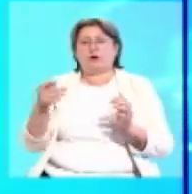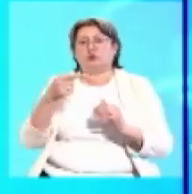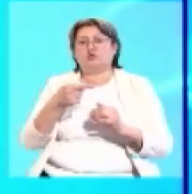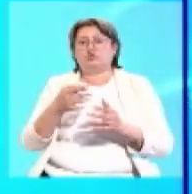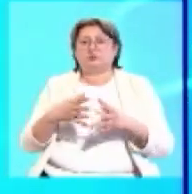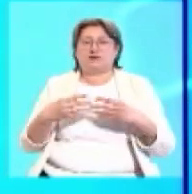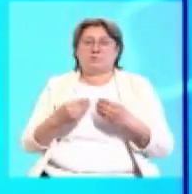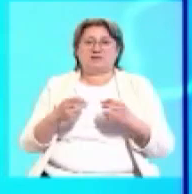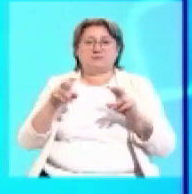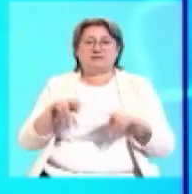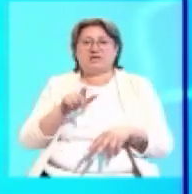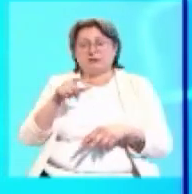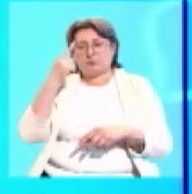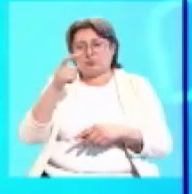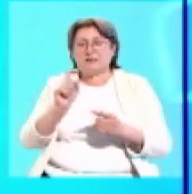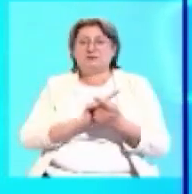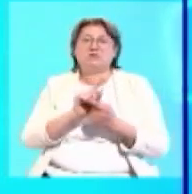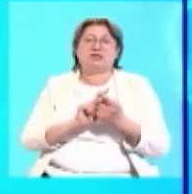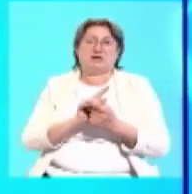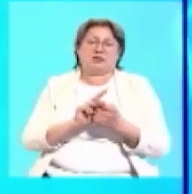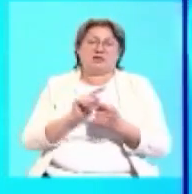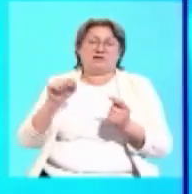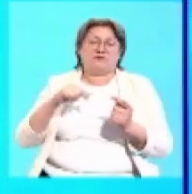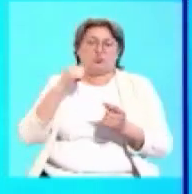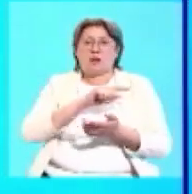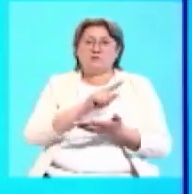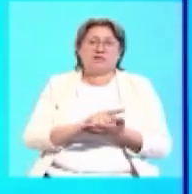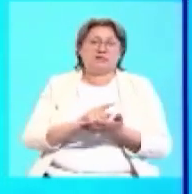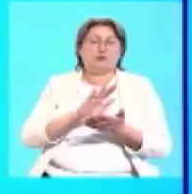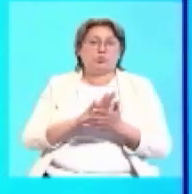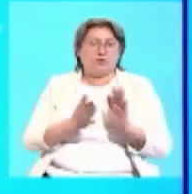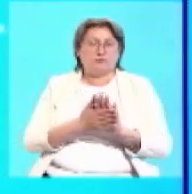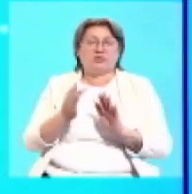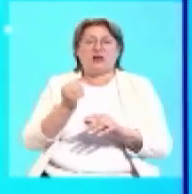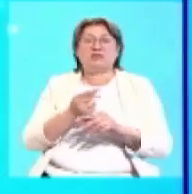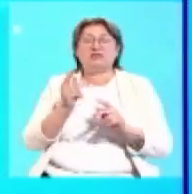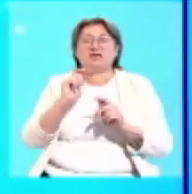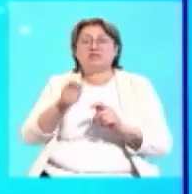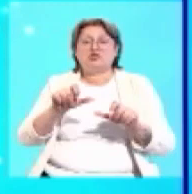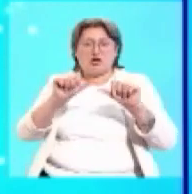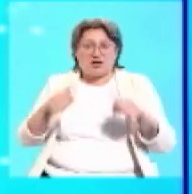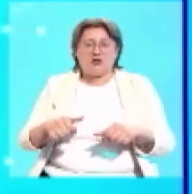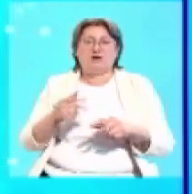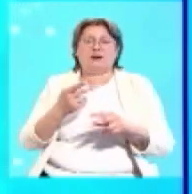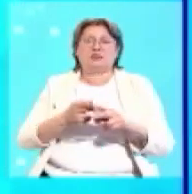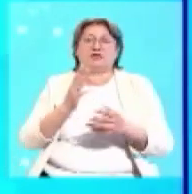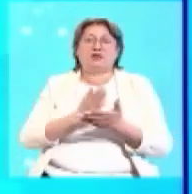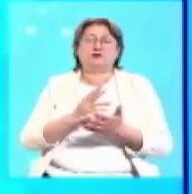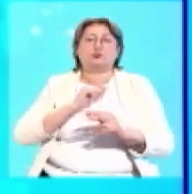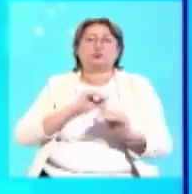тысячи семей специалист напоминают об изменениях с этого года обязательным условием для назначения финансовой поддержки является